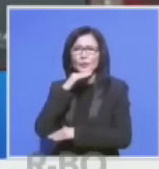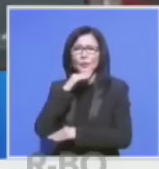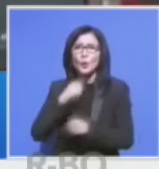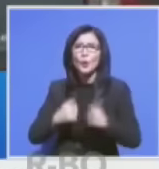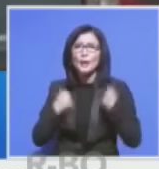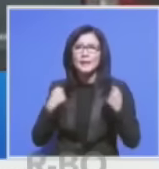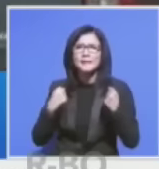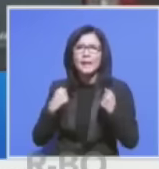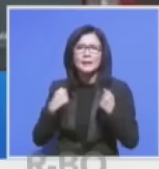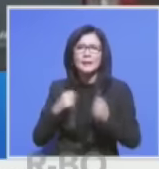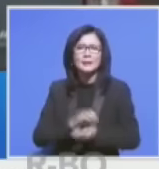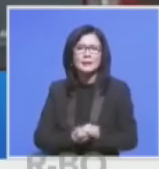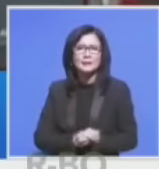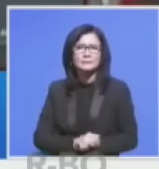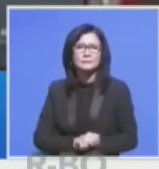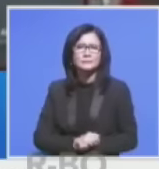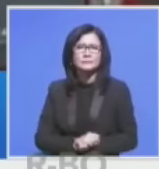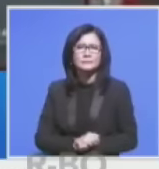dan pemantauan tim dokter.